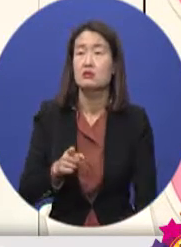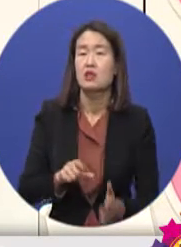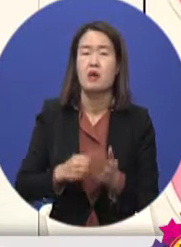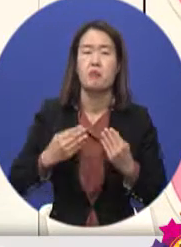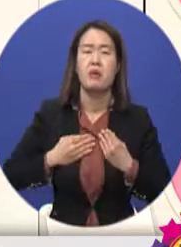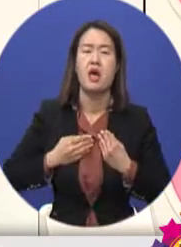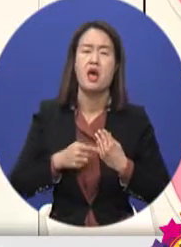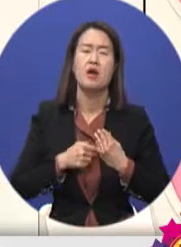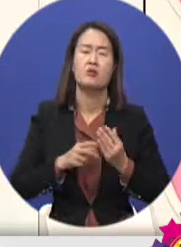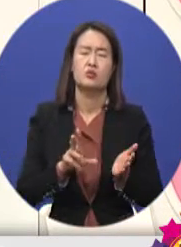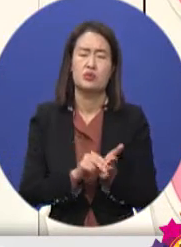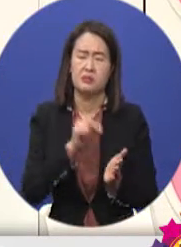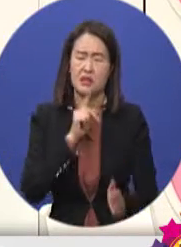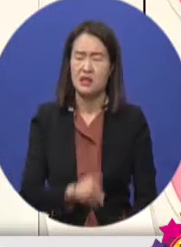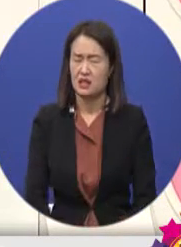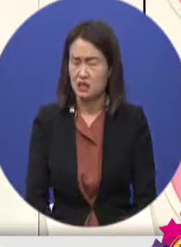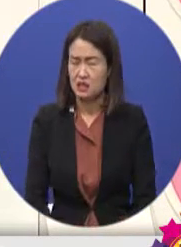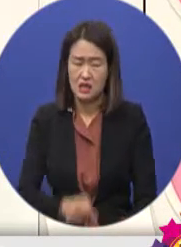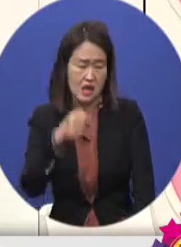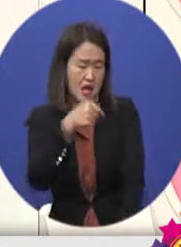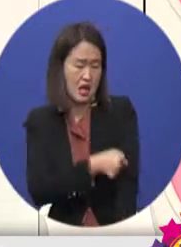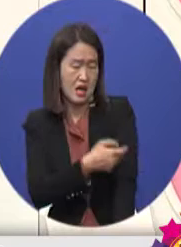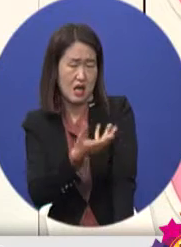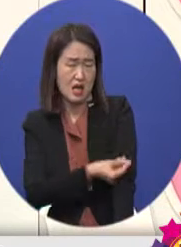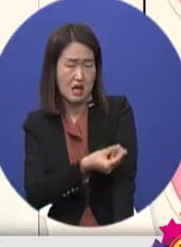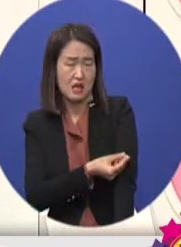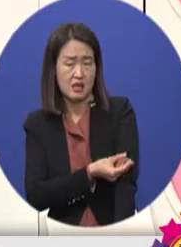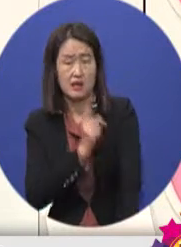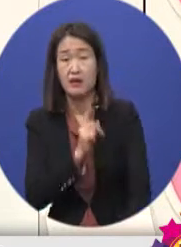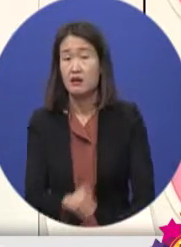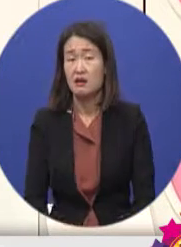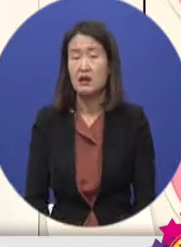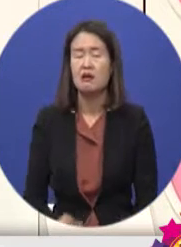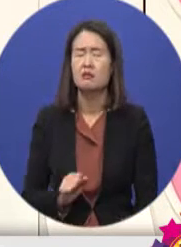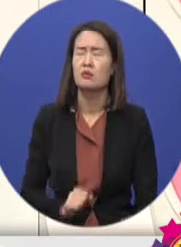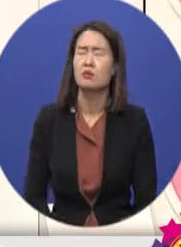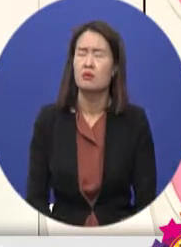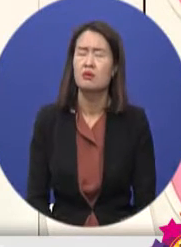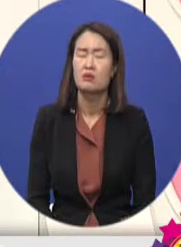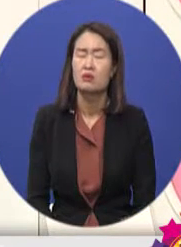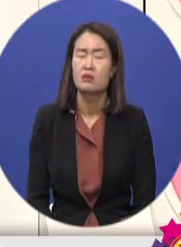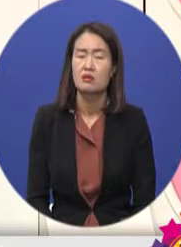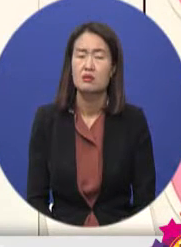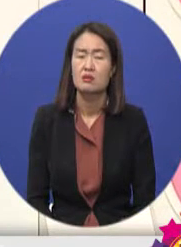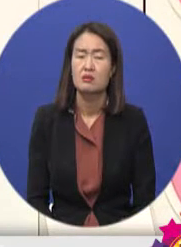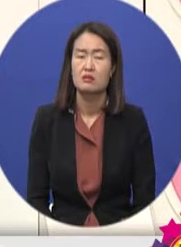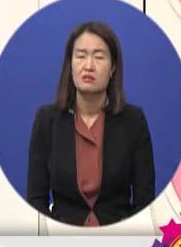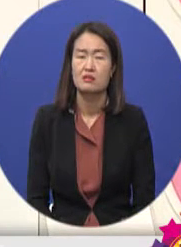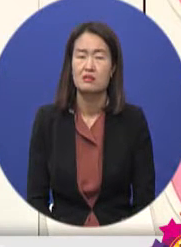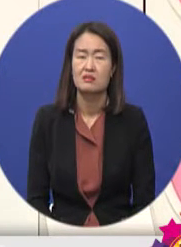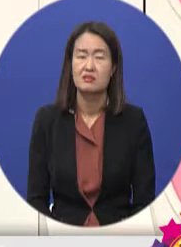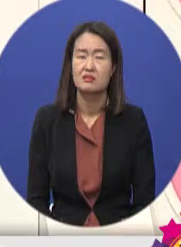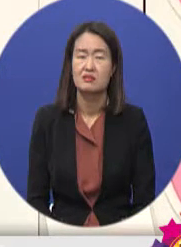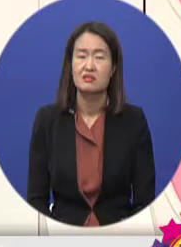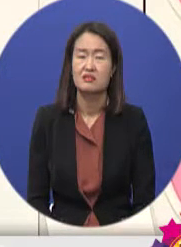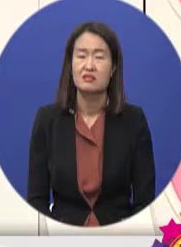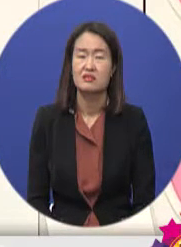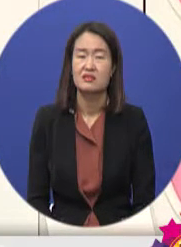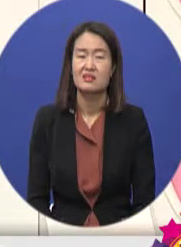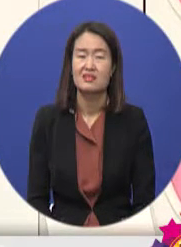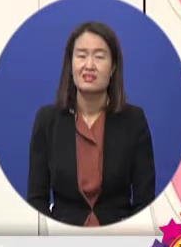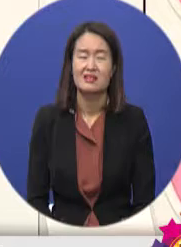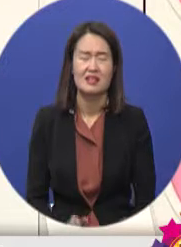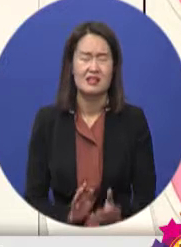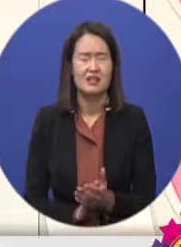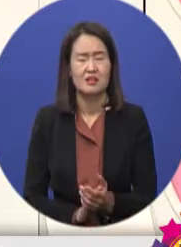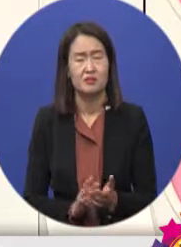안 좋아가지고 네 그래 그랬습니다. 그러셨구나. 예. 그 어머니구나. 예. 네. 에이구